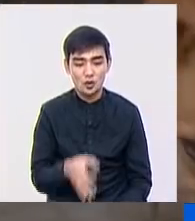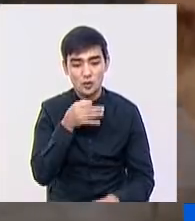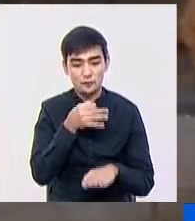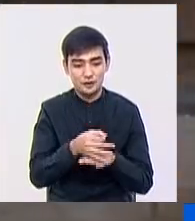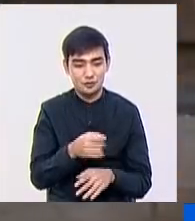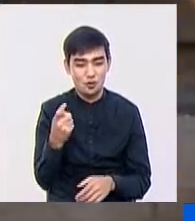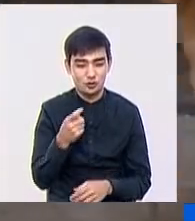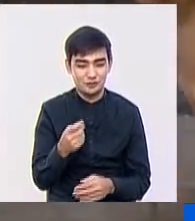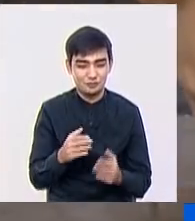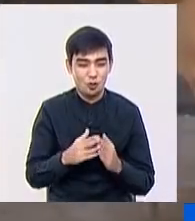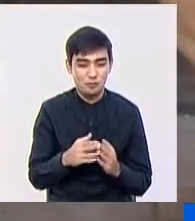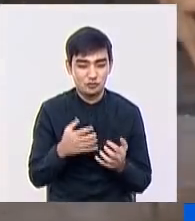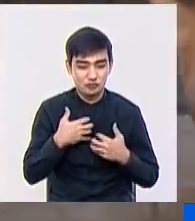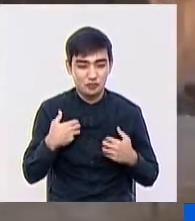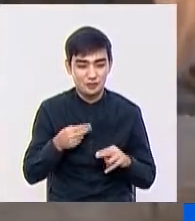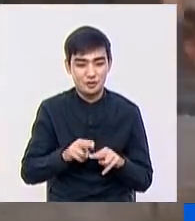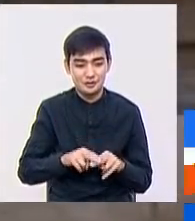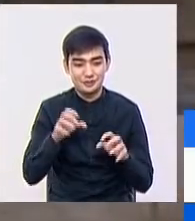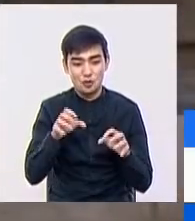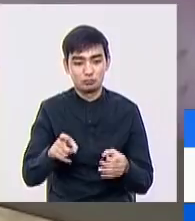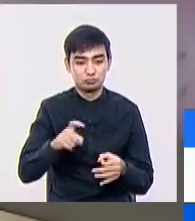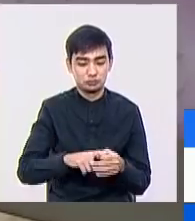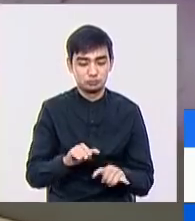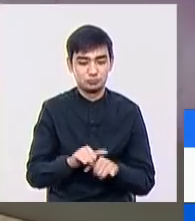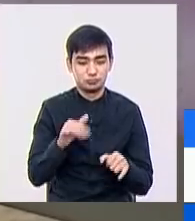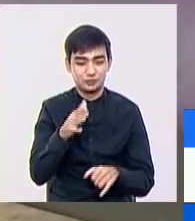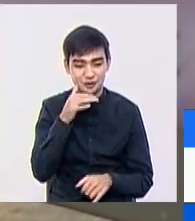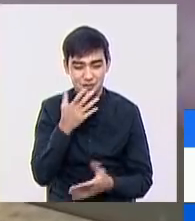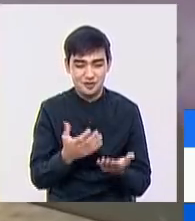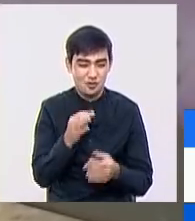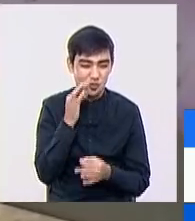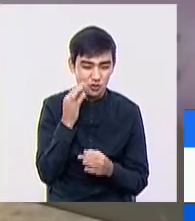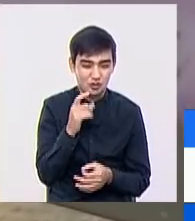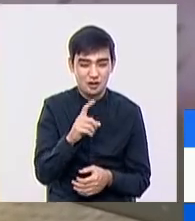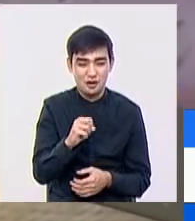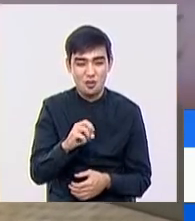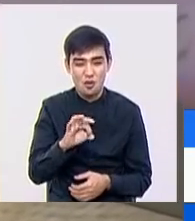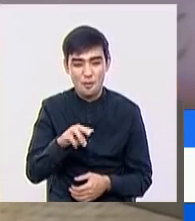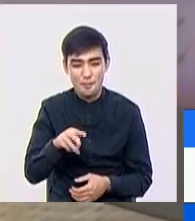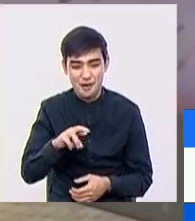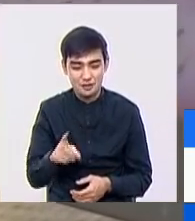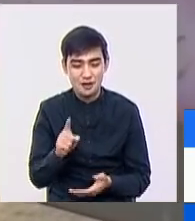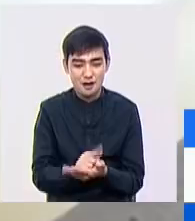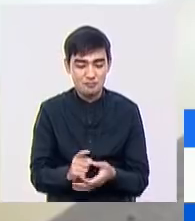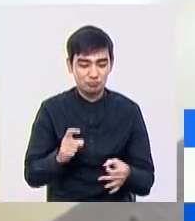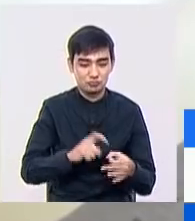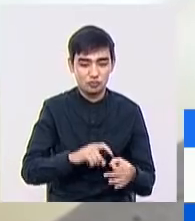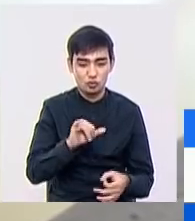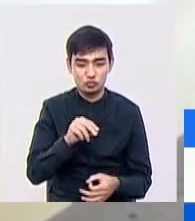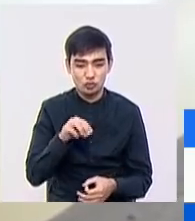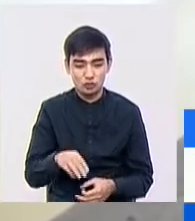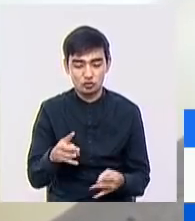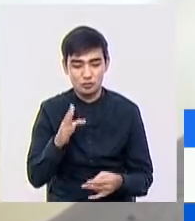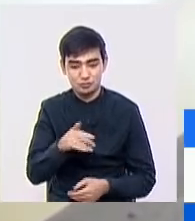Ответственность владельцев домашних животных с принятием закона усилится. Собаку, кошку или хомячка нужно будет обязательно поставить на учет в